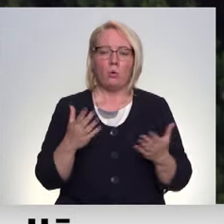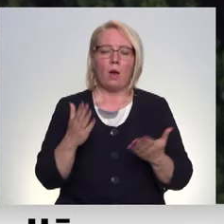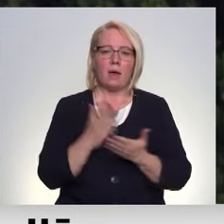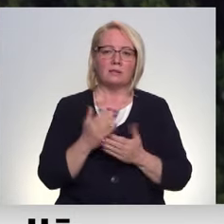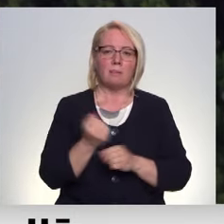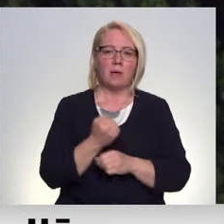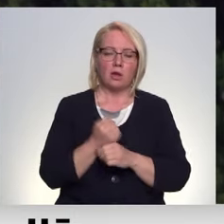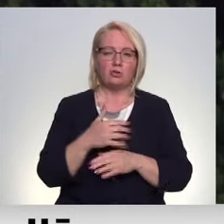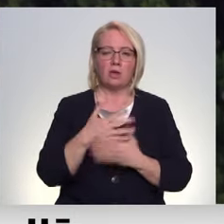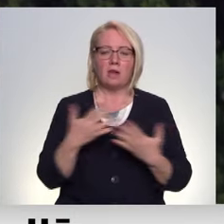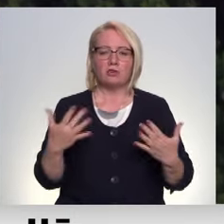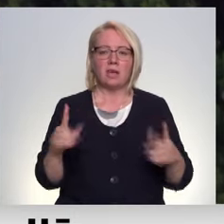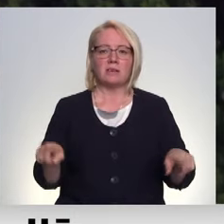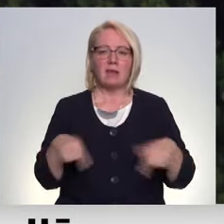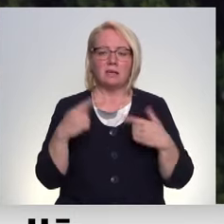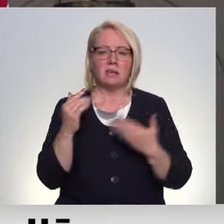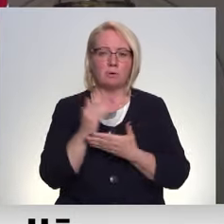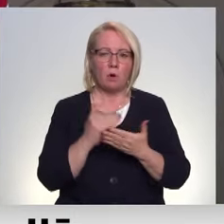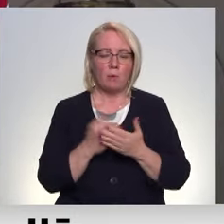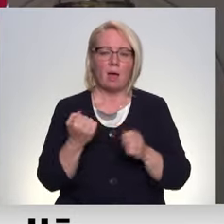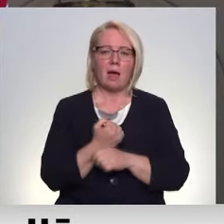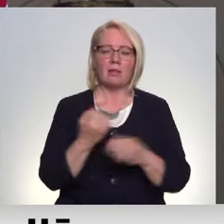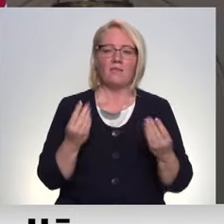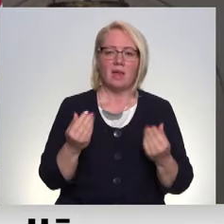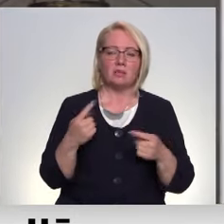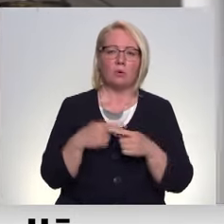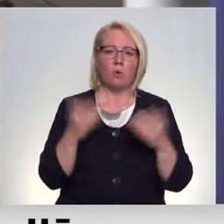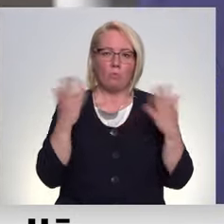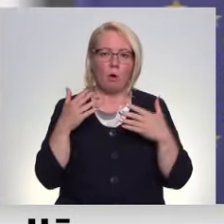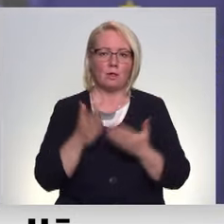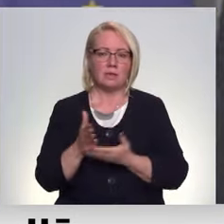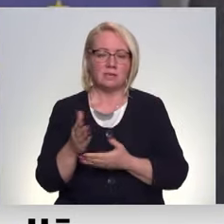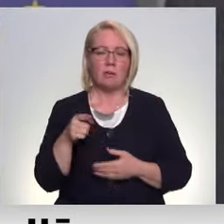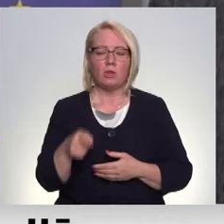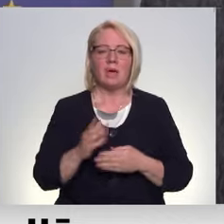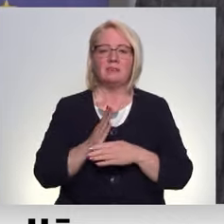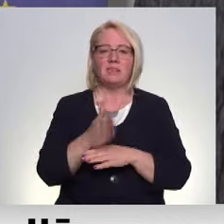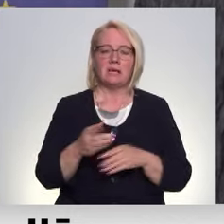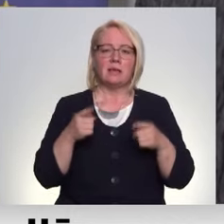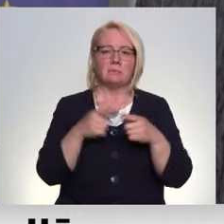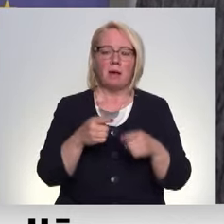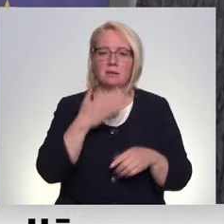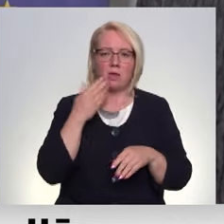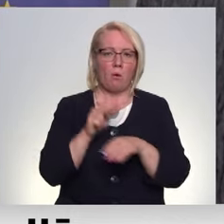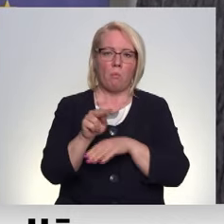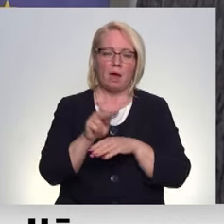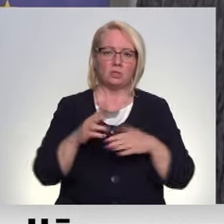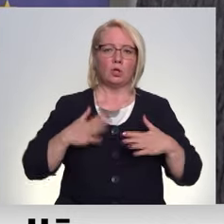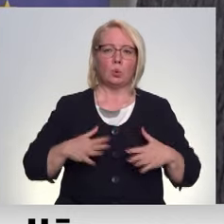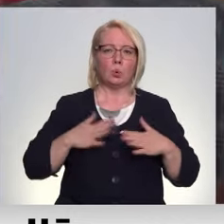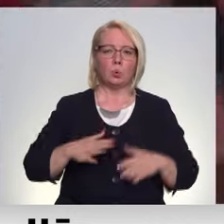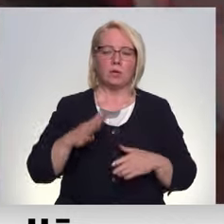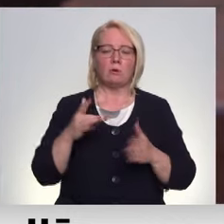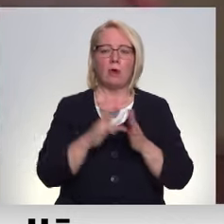dažādās attīstības programmās, gan finansiāliem, gan politiskiem. Un šīs vizītes mērķis noteikti nav mācīt Gruzīnas par to,